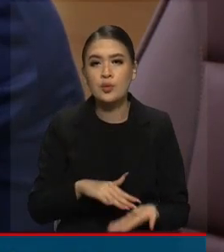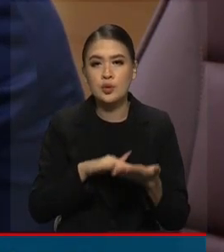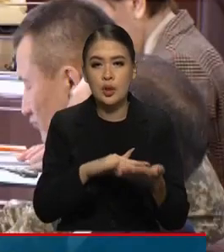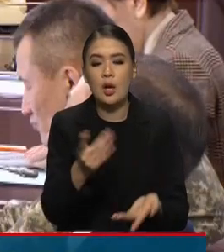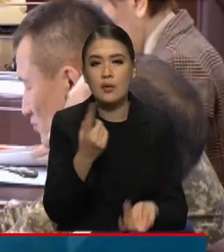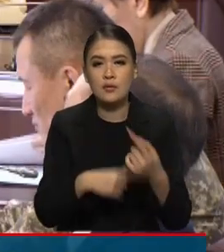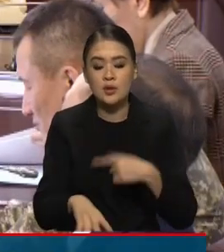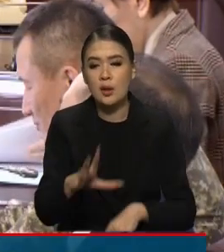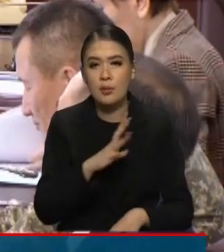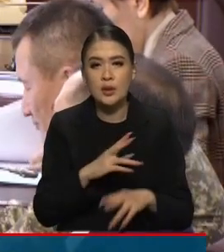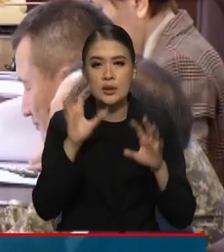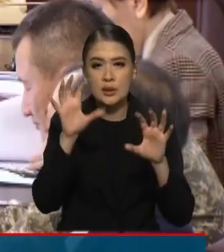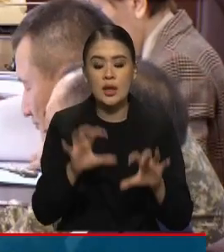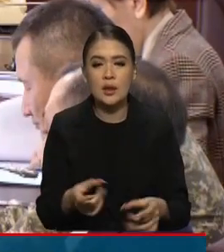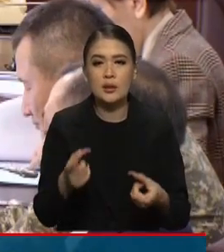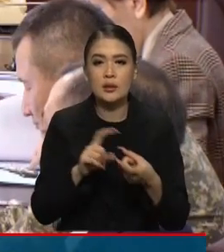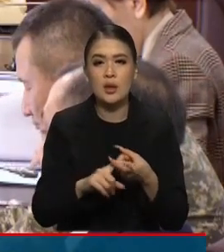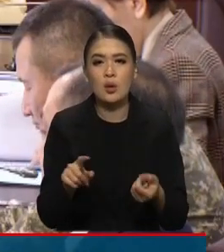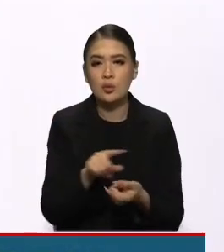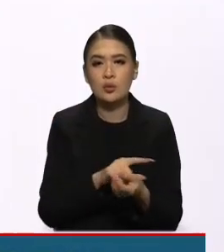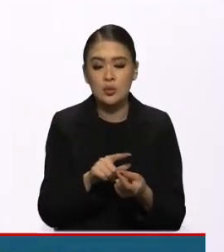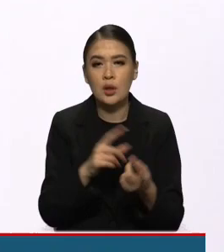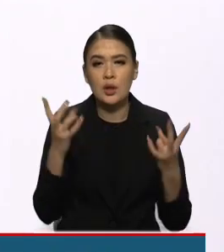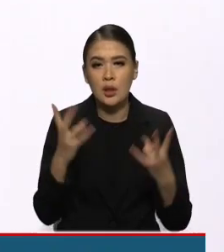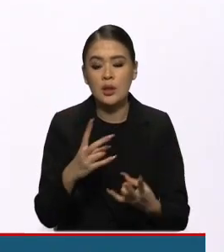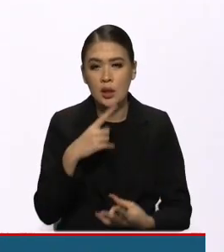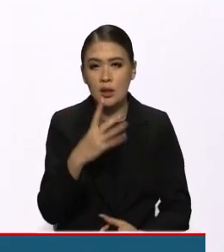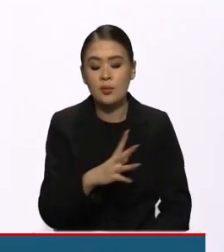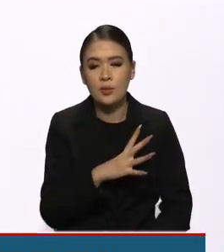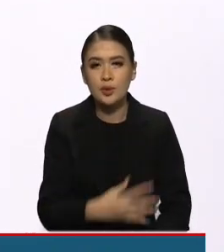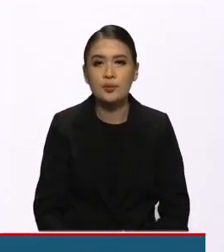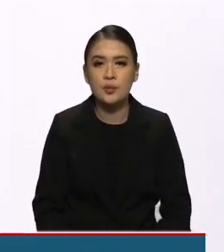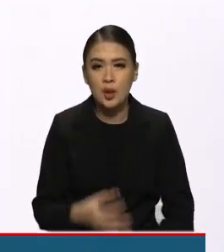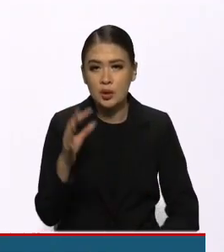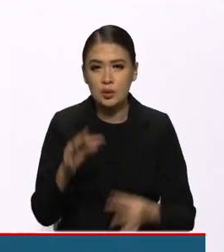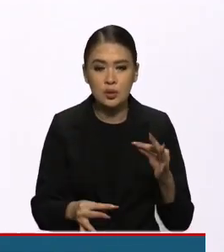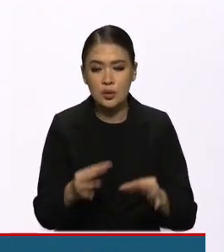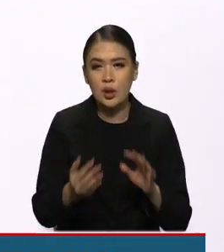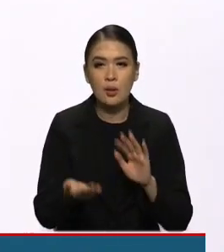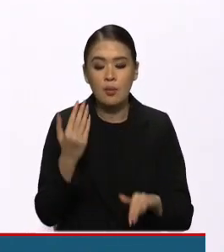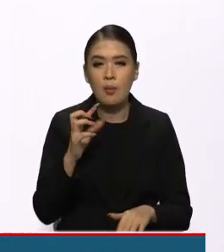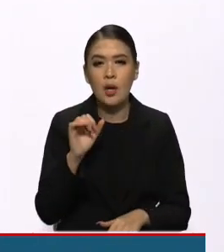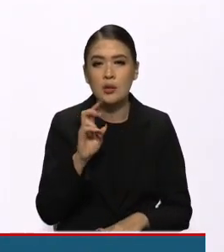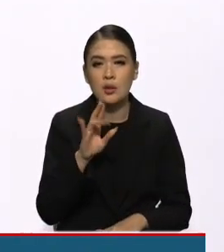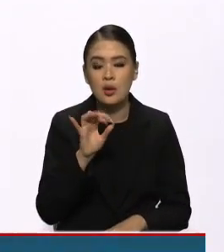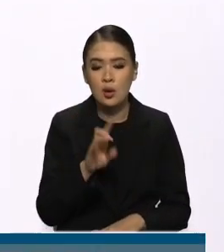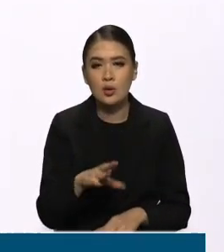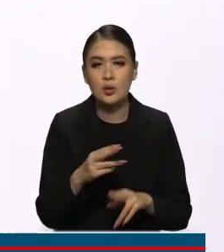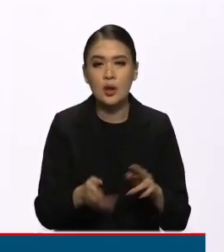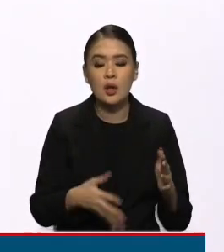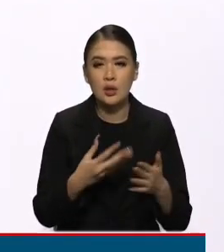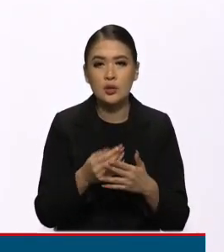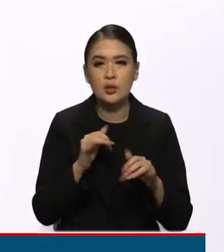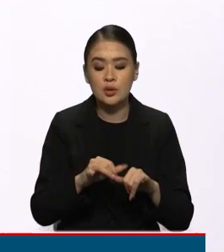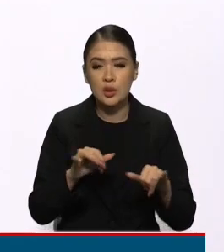қайтарылған. Сондықтан ол заңға тиісті өзгерістер енгізу керегін ұсынды. Біріншіден, соттан тыс банкроттыққа жататын қаржы ұйымдарының тізбесін